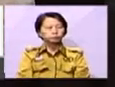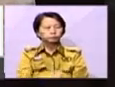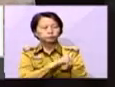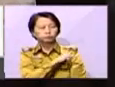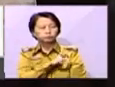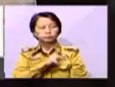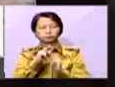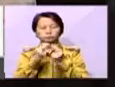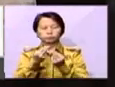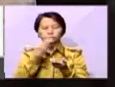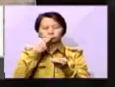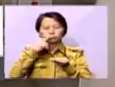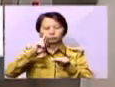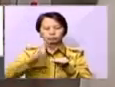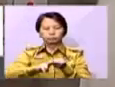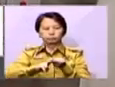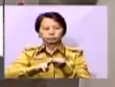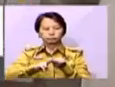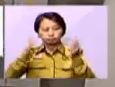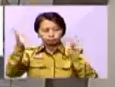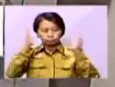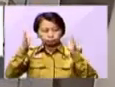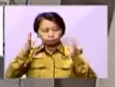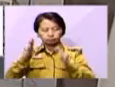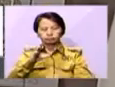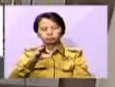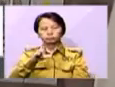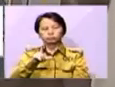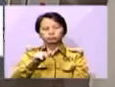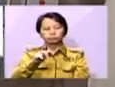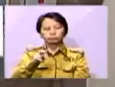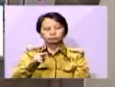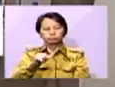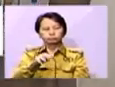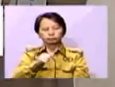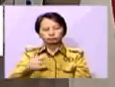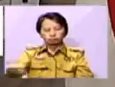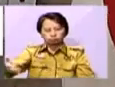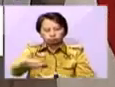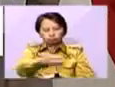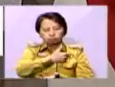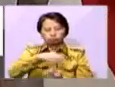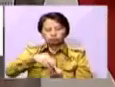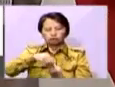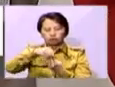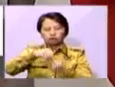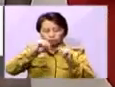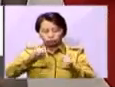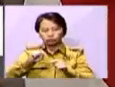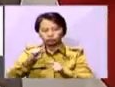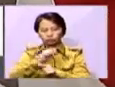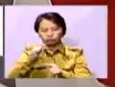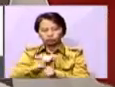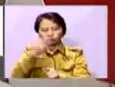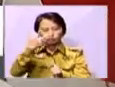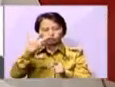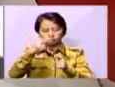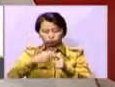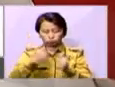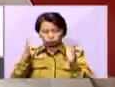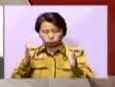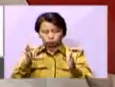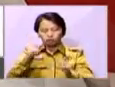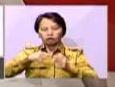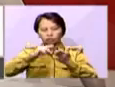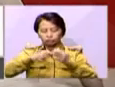Ketua Unit Stem dan Filateli Pos Malaysia, Diana Lien Abdullah berkata, koleksi khas itu hanya boleh digunakan selama 3 bulan dan